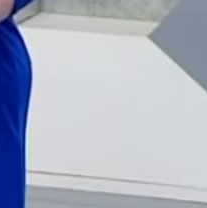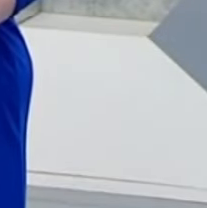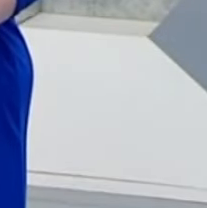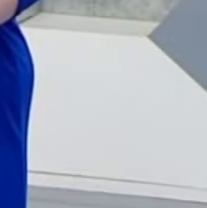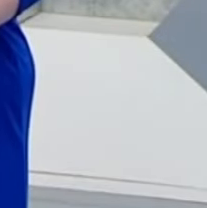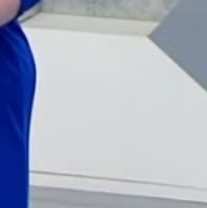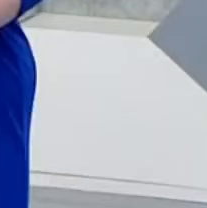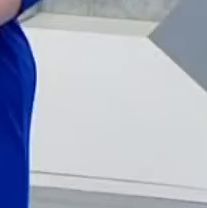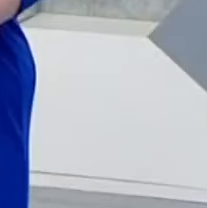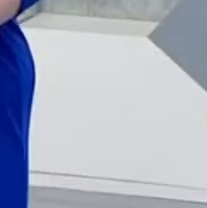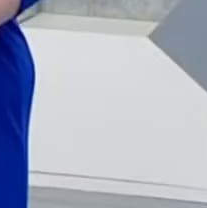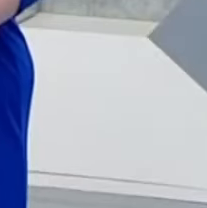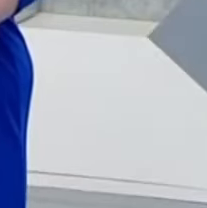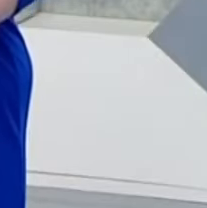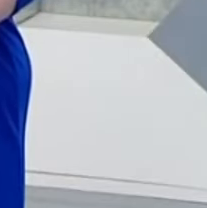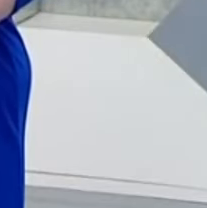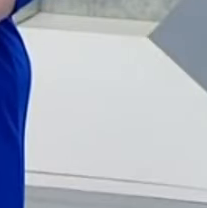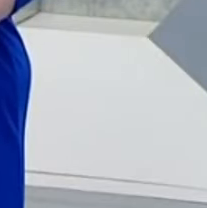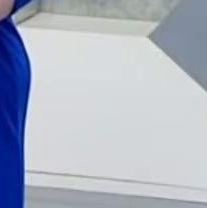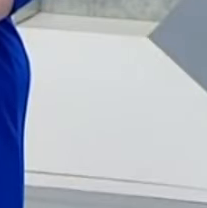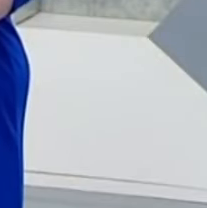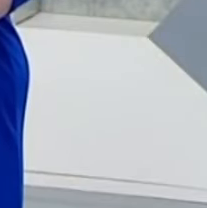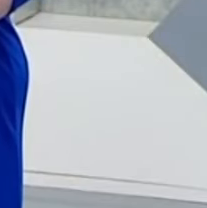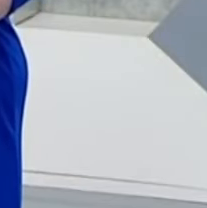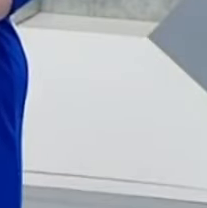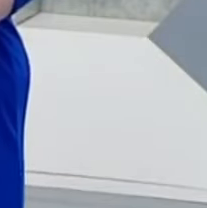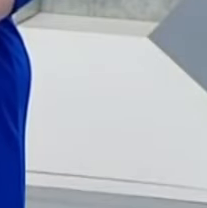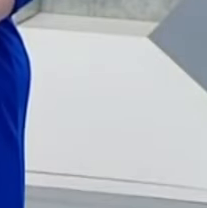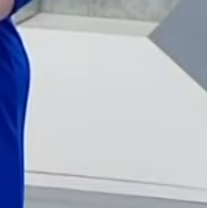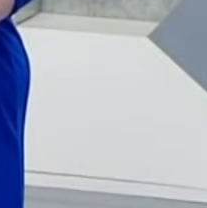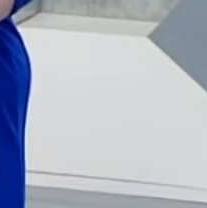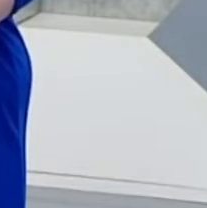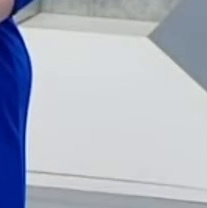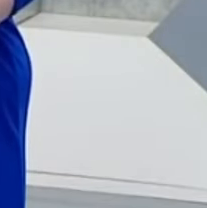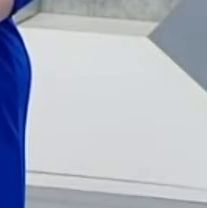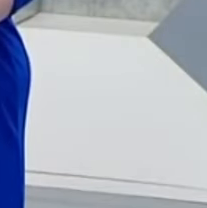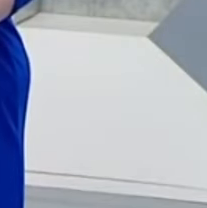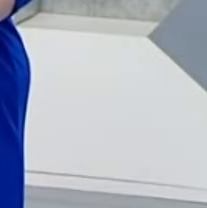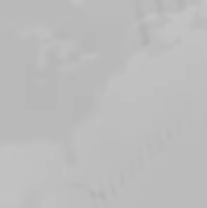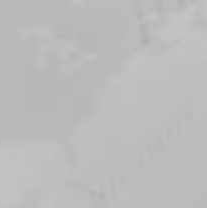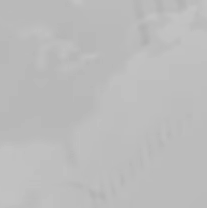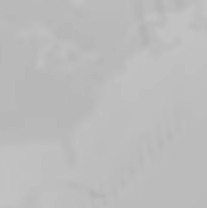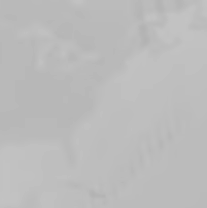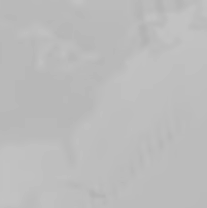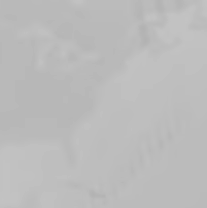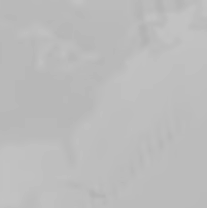GMA Pinoy TV at sa www.gmanews.tv.